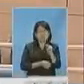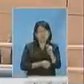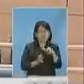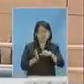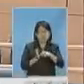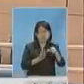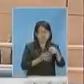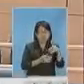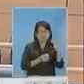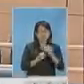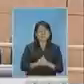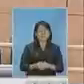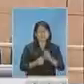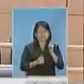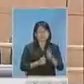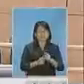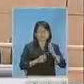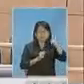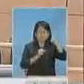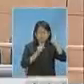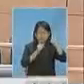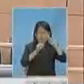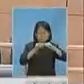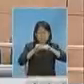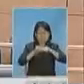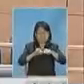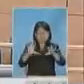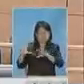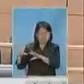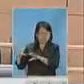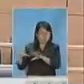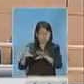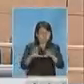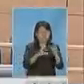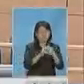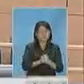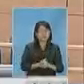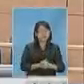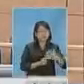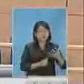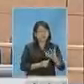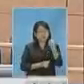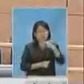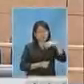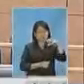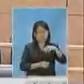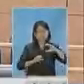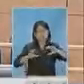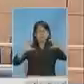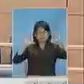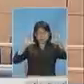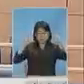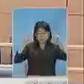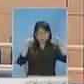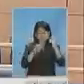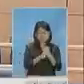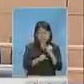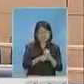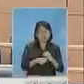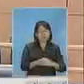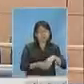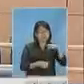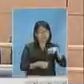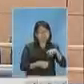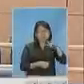การปลุกระดมมวลชนออกมาจนกระทั่งมีการยึดทำเนียบรัฐบาลมีการยึดสนามบิน